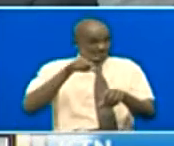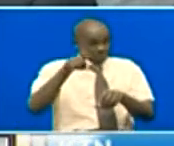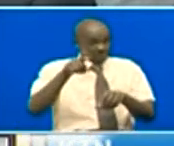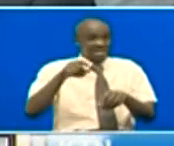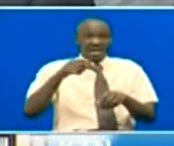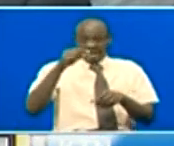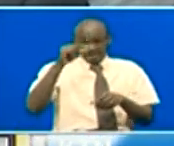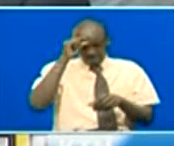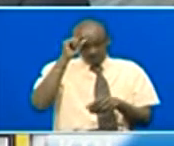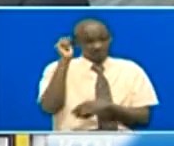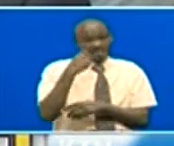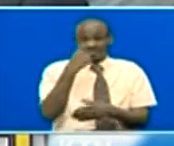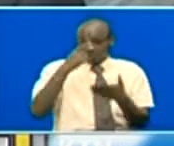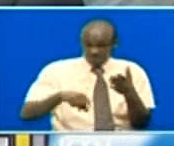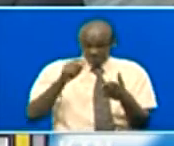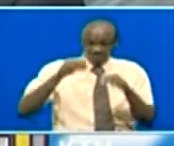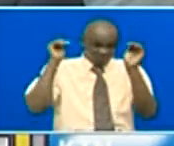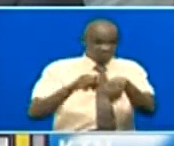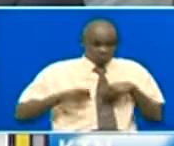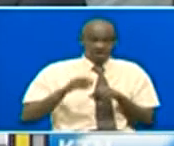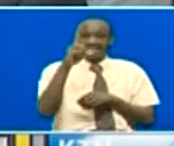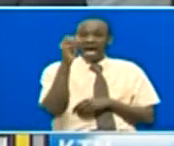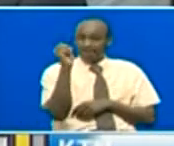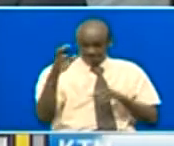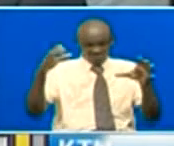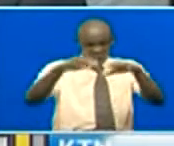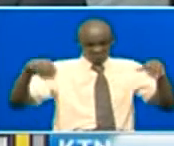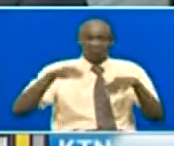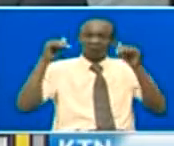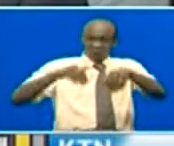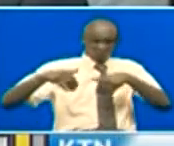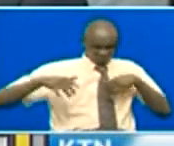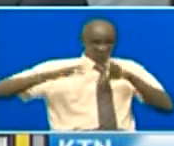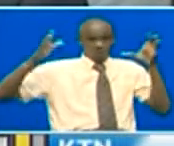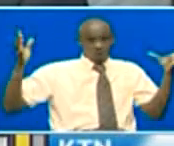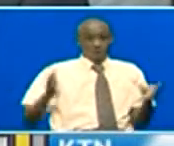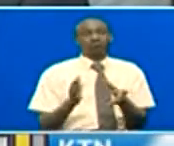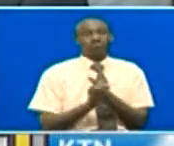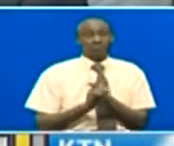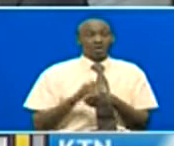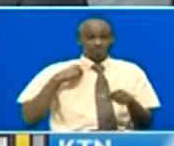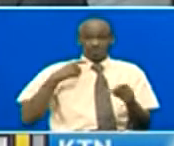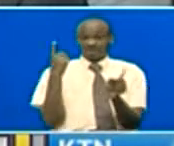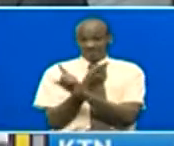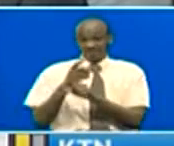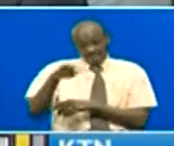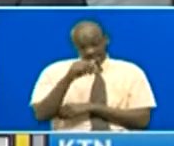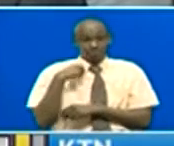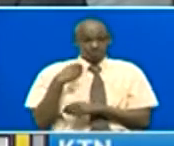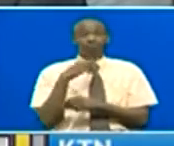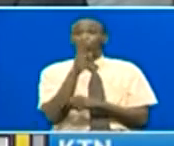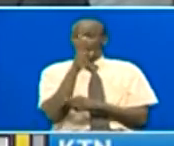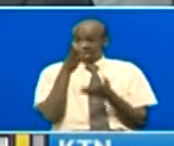serikali ya kitaifa pia imechimba vidimbwi vingi ama imeweka mingi sehemu ya kushikilia